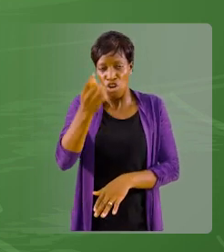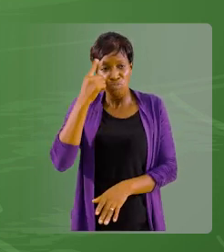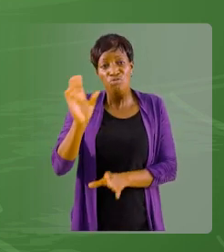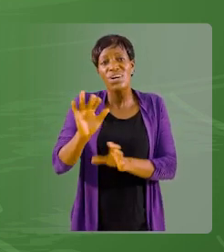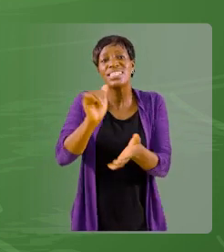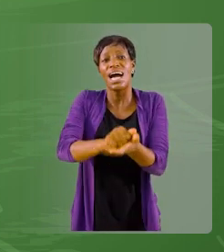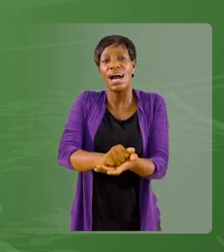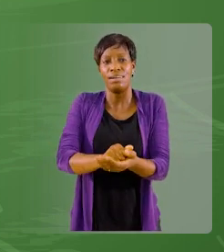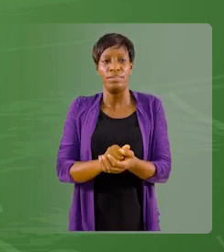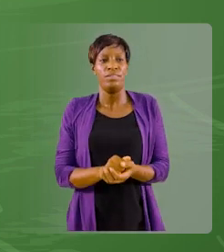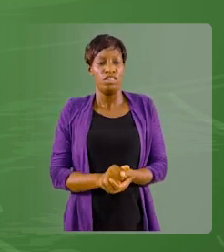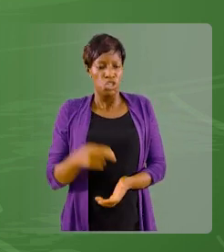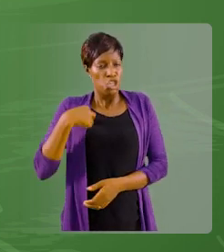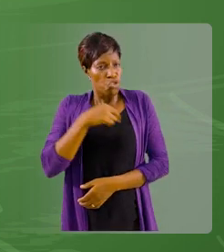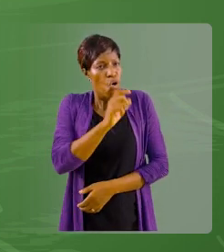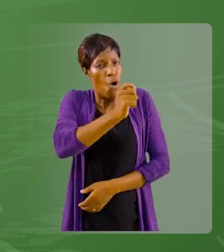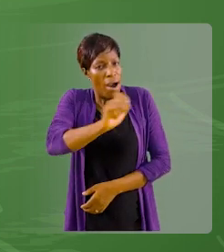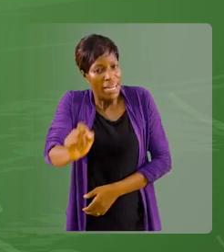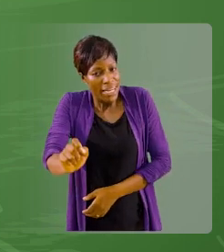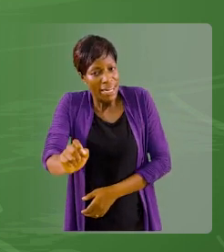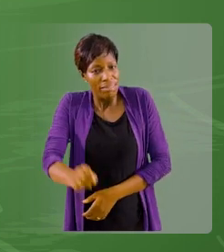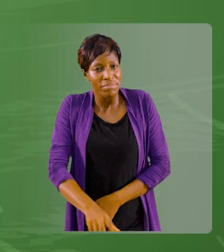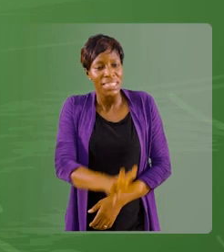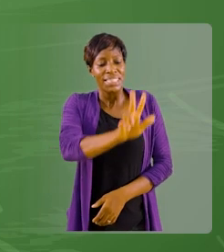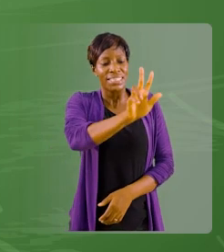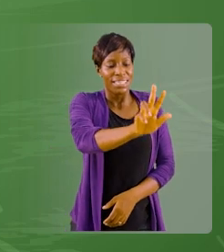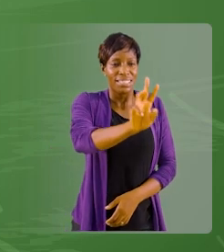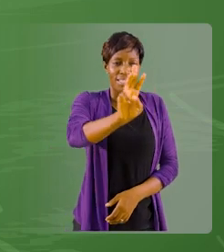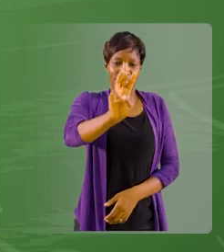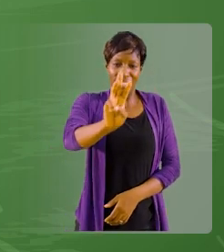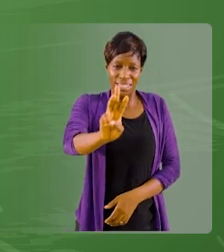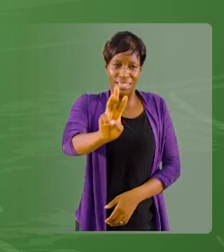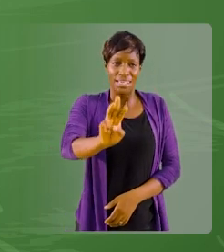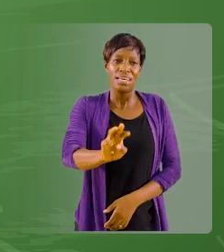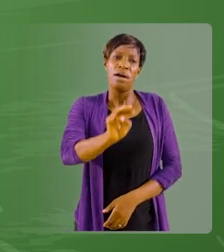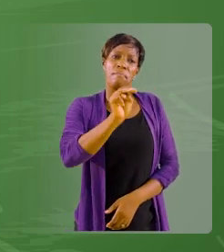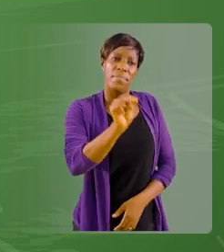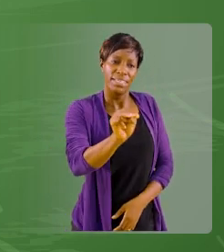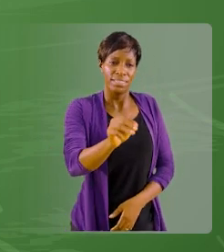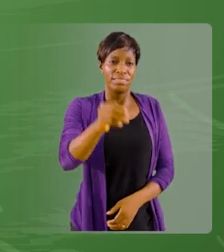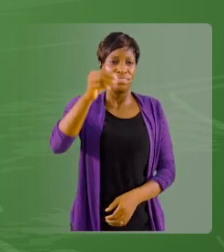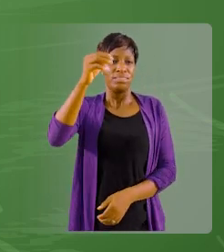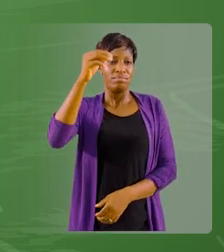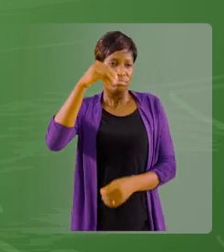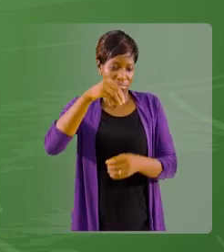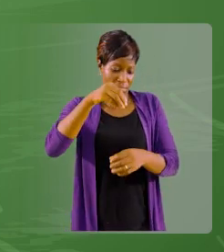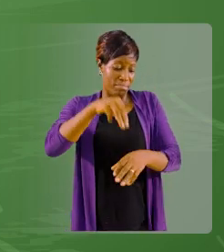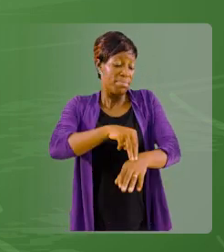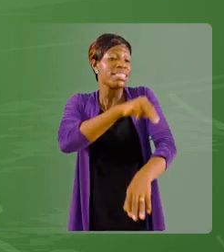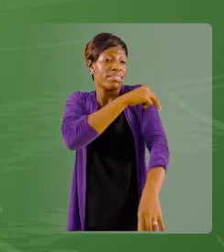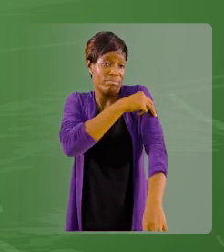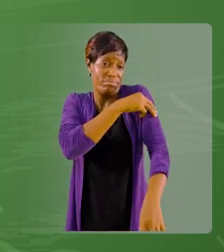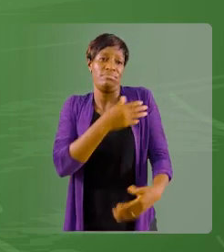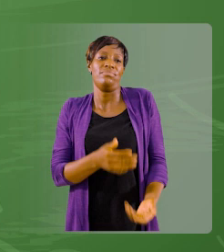allons écrire les 36 mètres dans la colonne des mètres carrés.